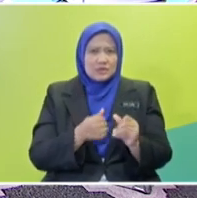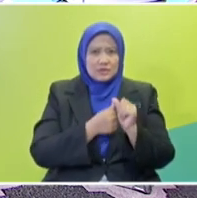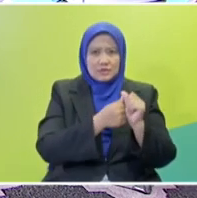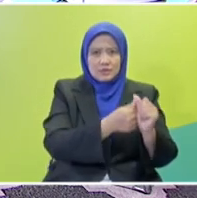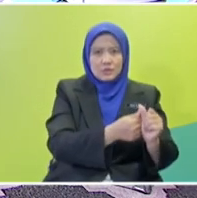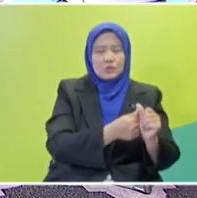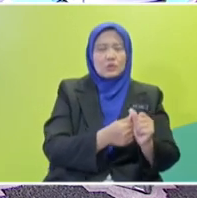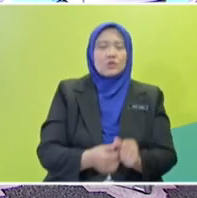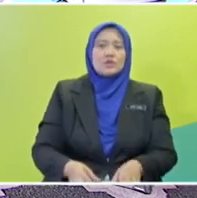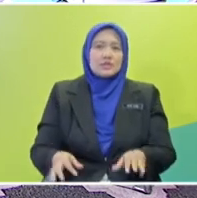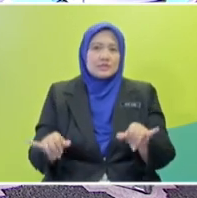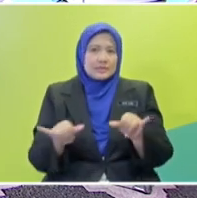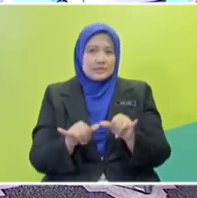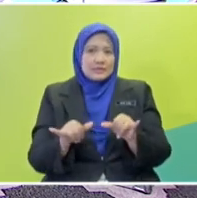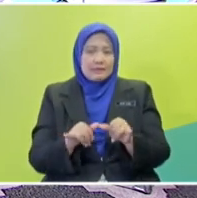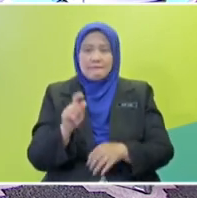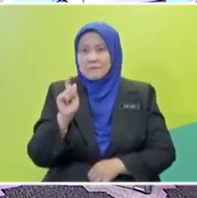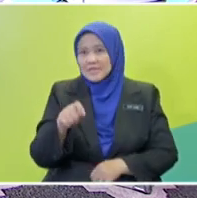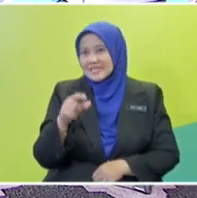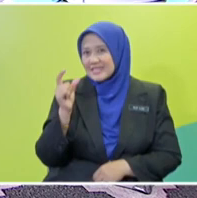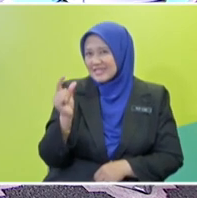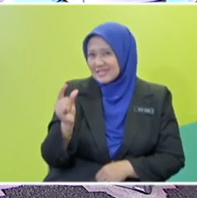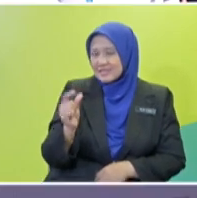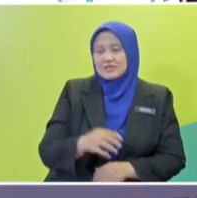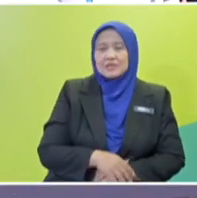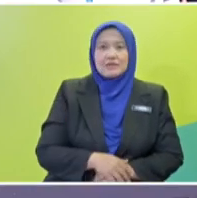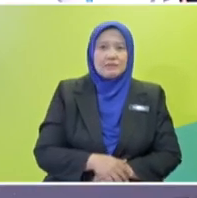dengan bahan yang kita gantung